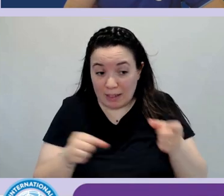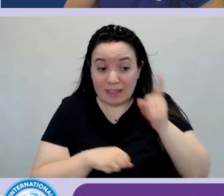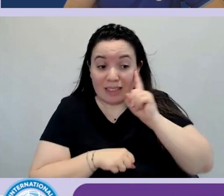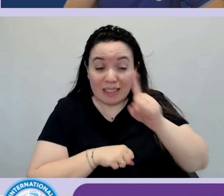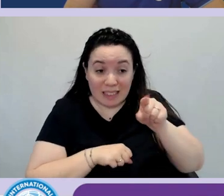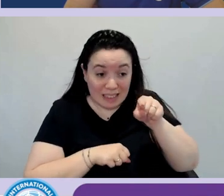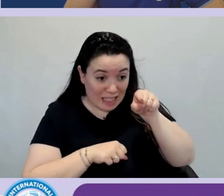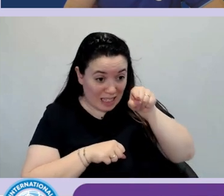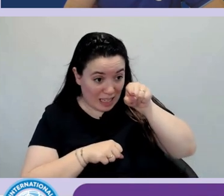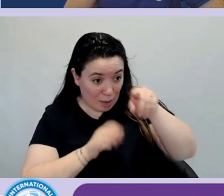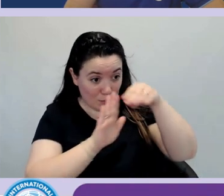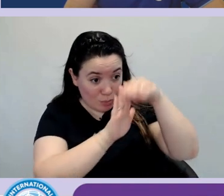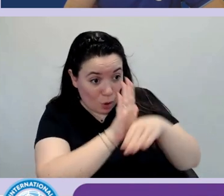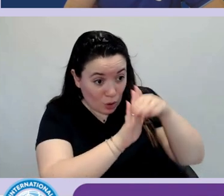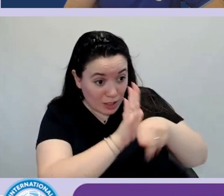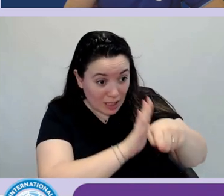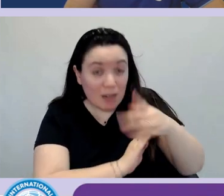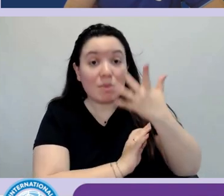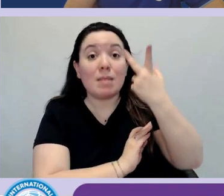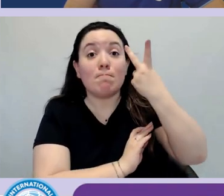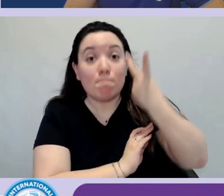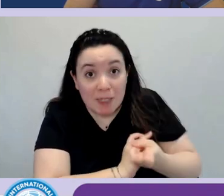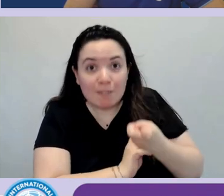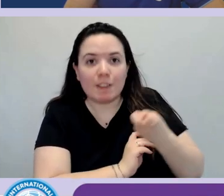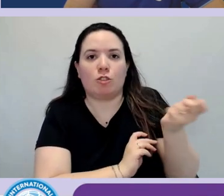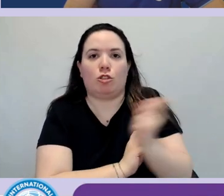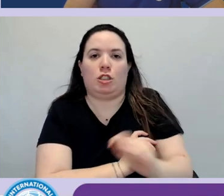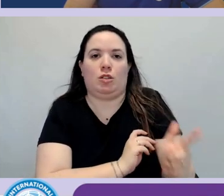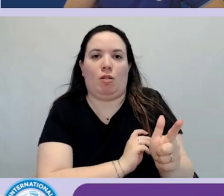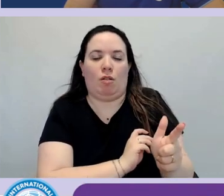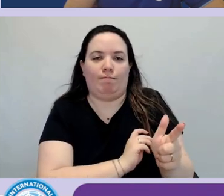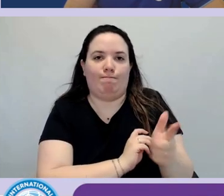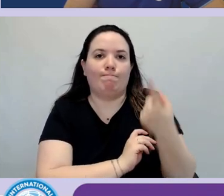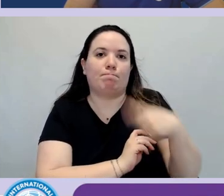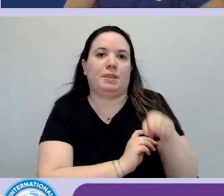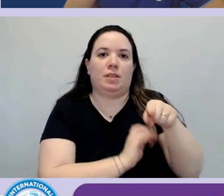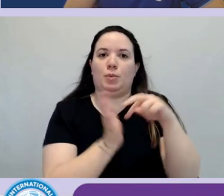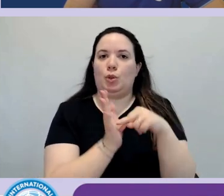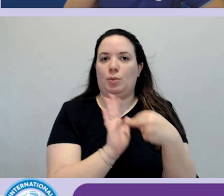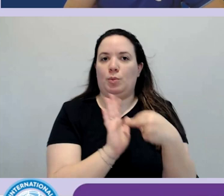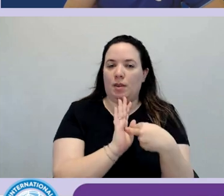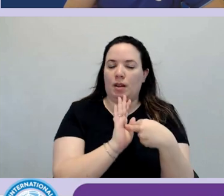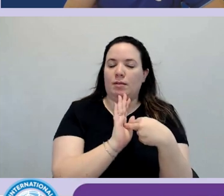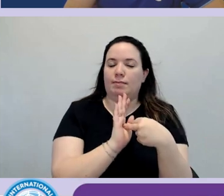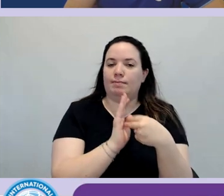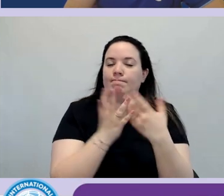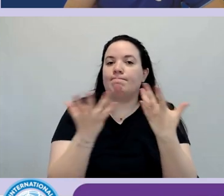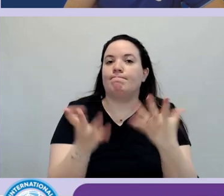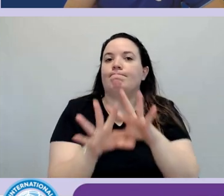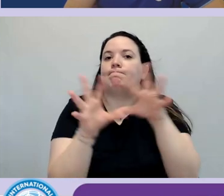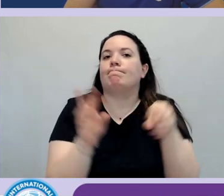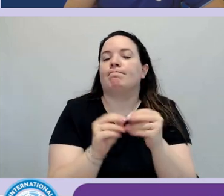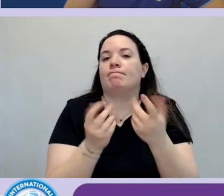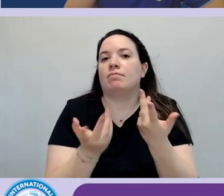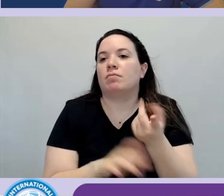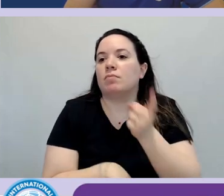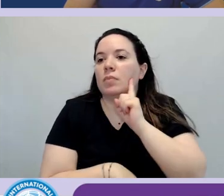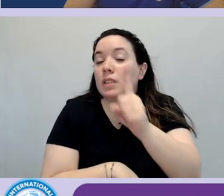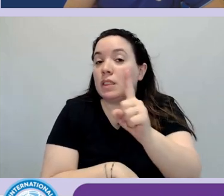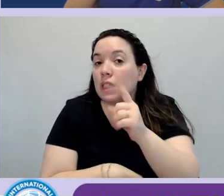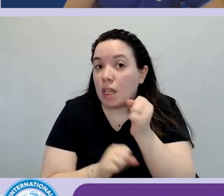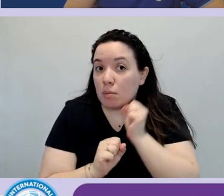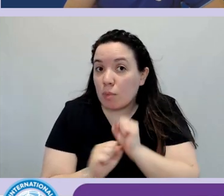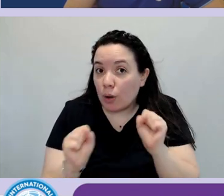quella in quello specifico programma il servizio offerto o meno ehm detto questo